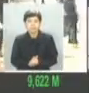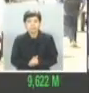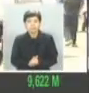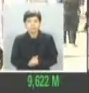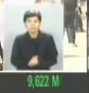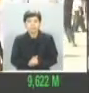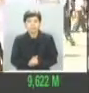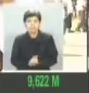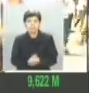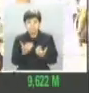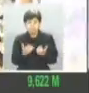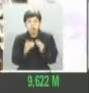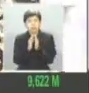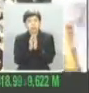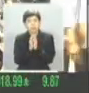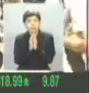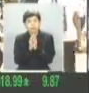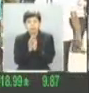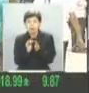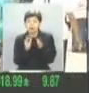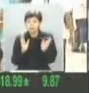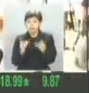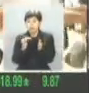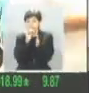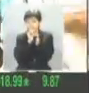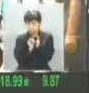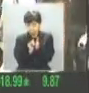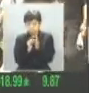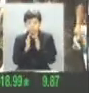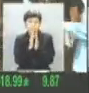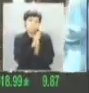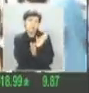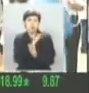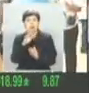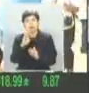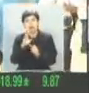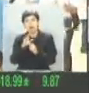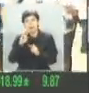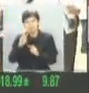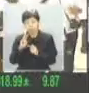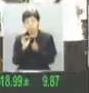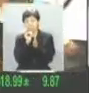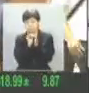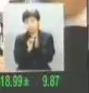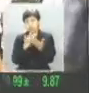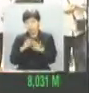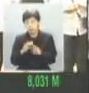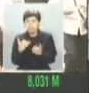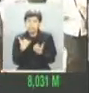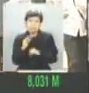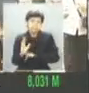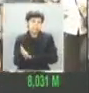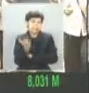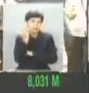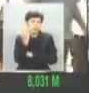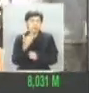ค่ะหลังเสร็จสิ้นพิธีเคลื่อนสรีระสังขารของพระธรรมวิสุทธิมงคลนะคะหรือหลวงตามหาบัวญาณสัมปันโนเมื่อช่วงเช้า